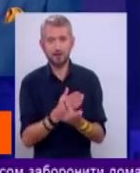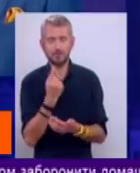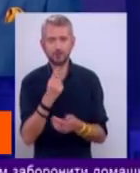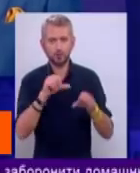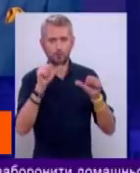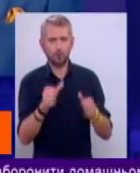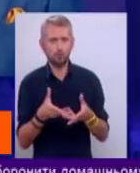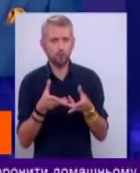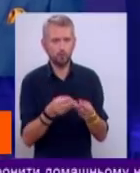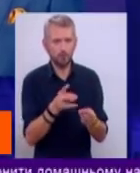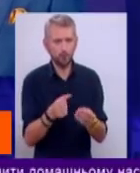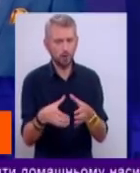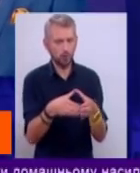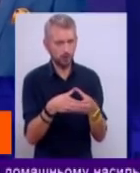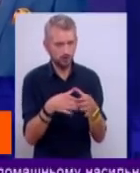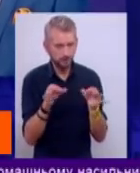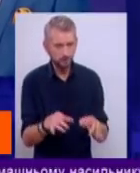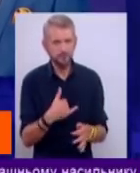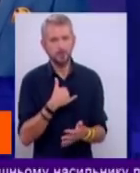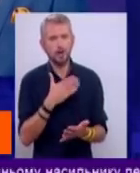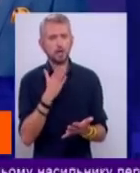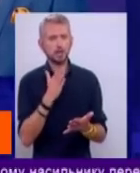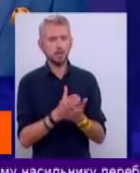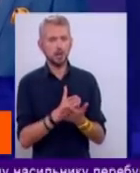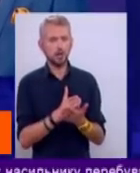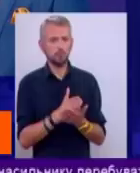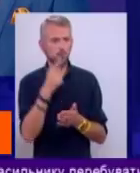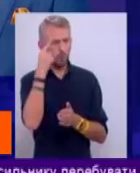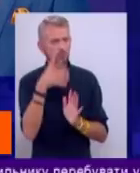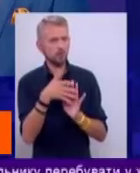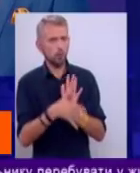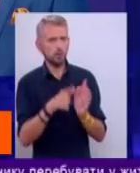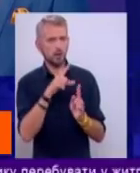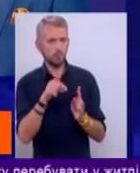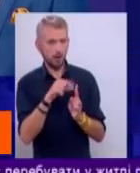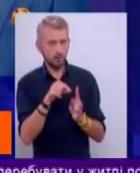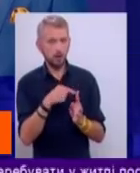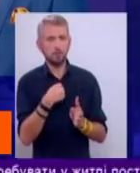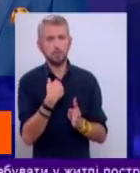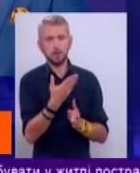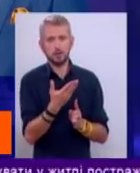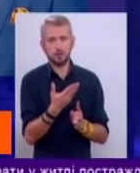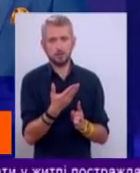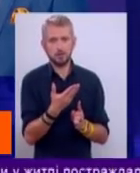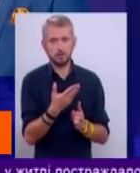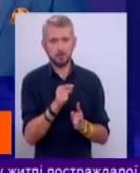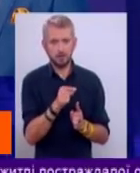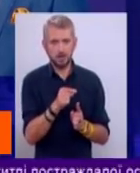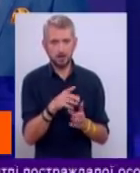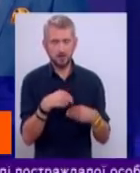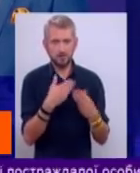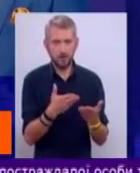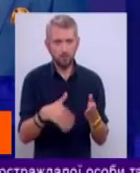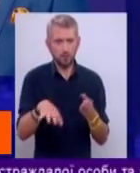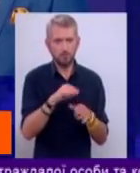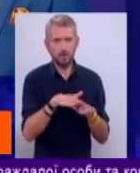формою впливу на колектив. У нас є усвідомлені правила. Ми їх з вами усіма, діти там в